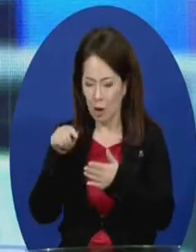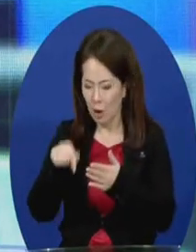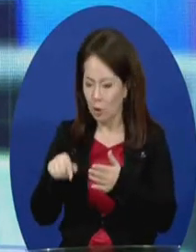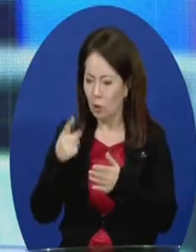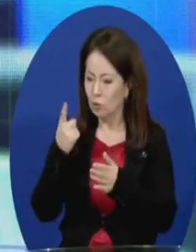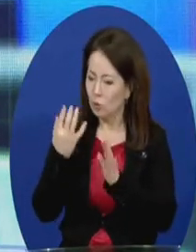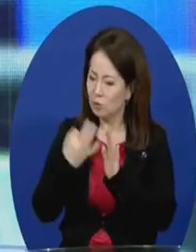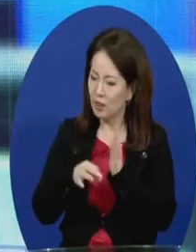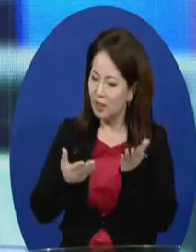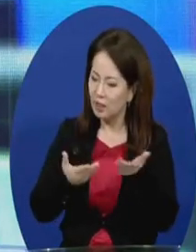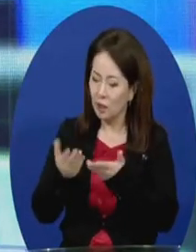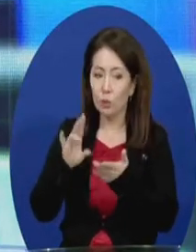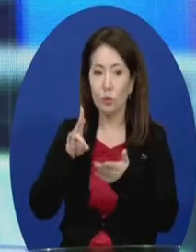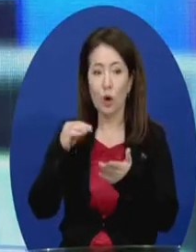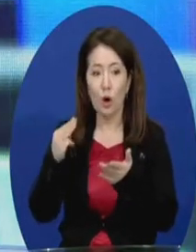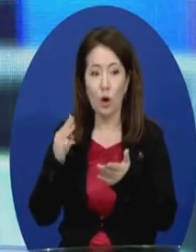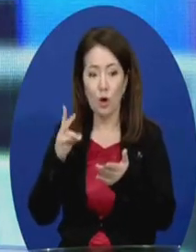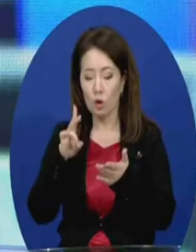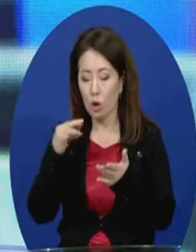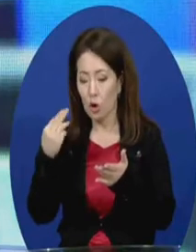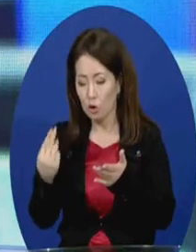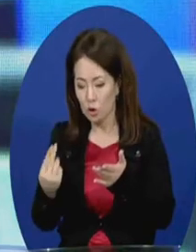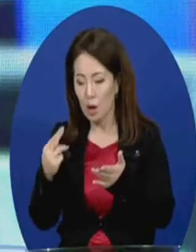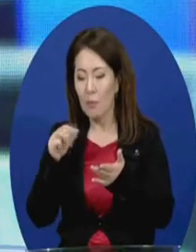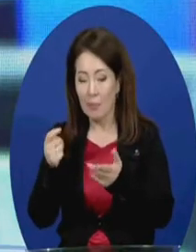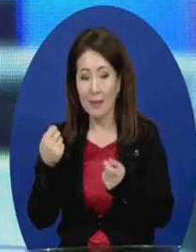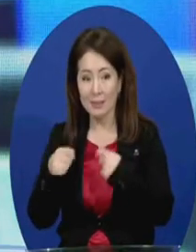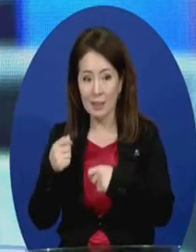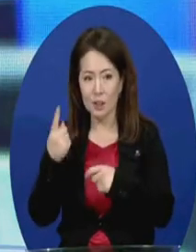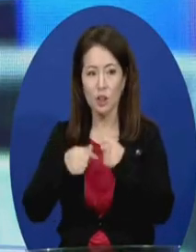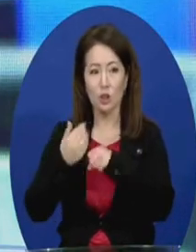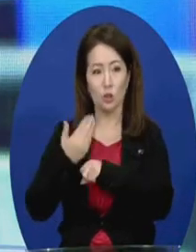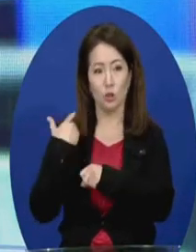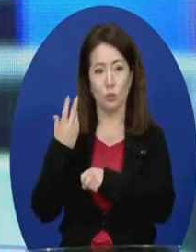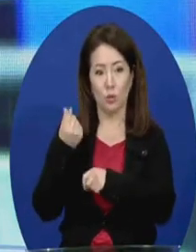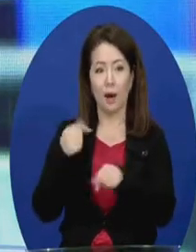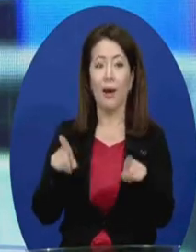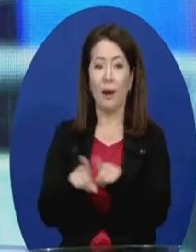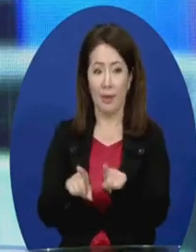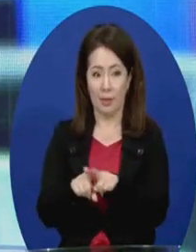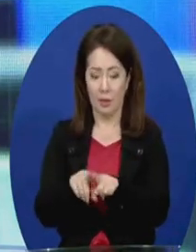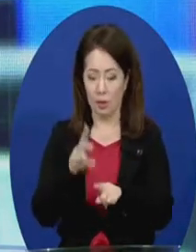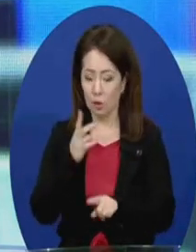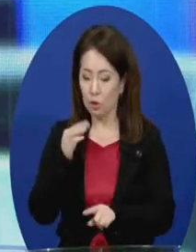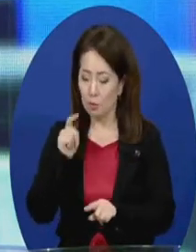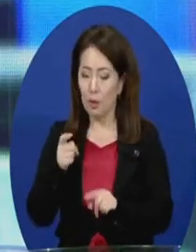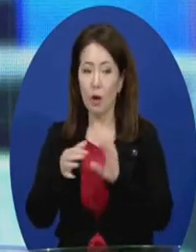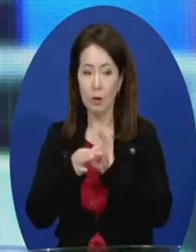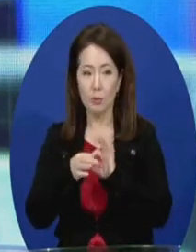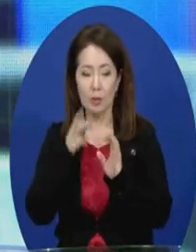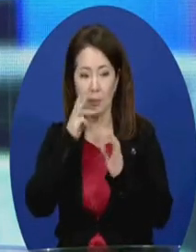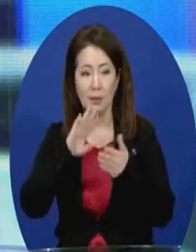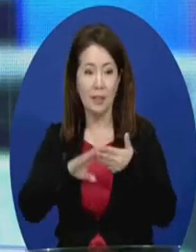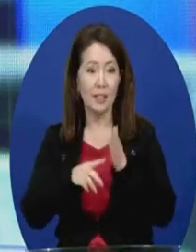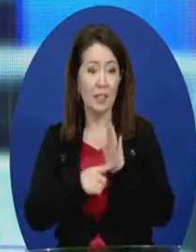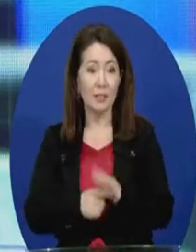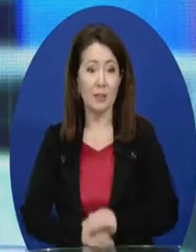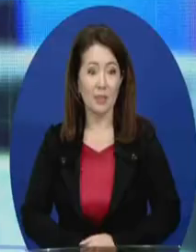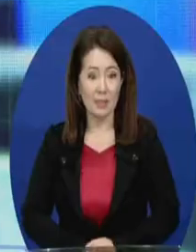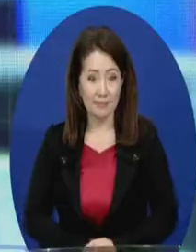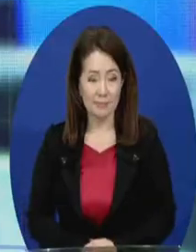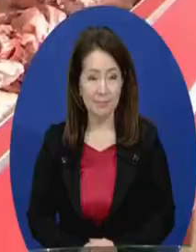дэлгүүр нөөцийн мах худалдан борлуулж байна. Ингээдтэй өнгөрсөн жилийнхтэй ижил үнээр зарж байгаа юм. Нөөцийн махтай холбоотой дэлгэрэнгүй мэдээллийг өнөөдөр